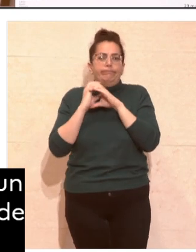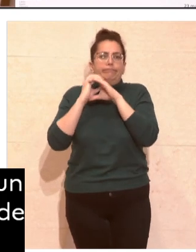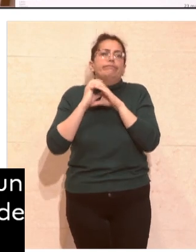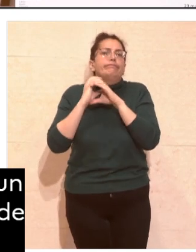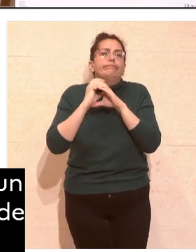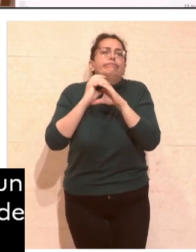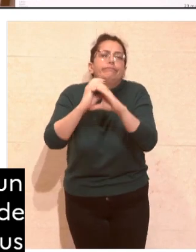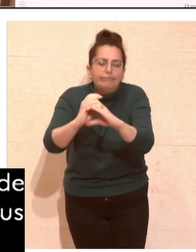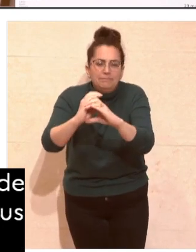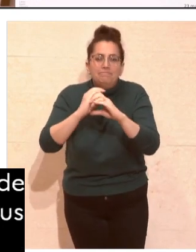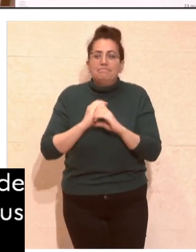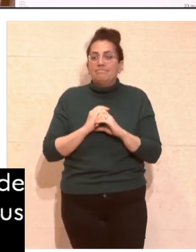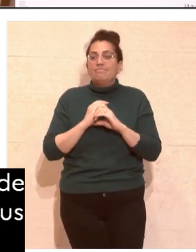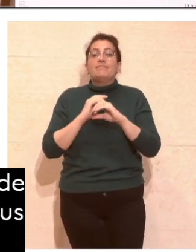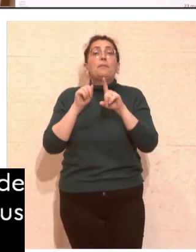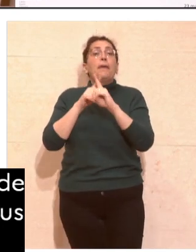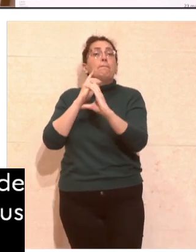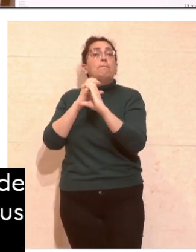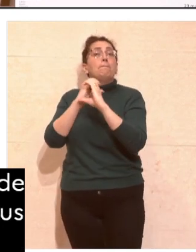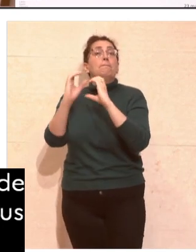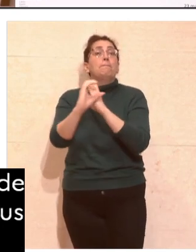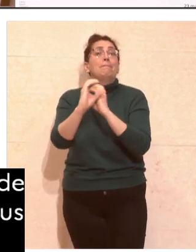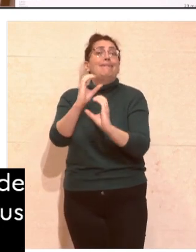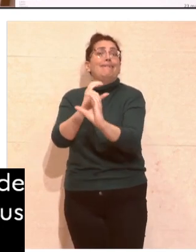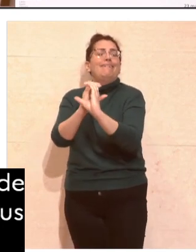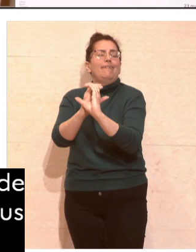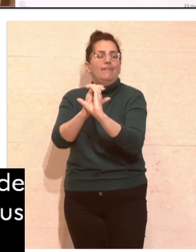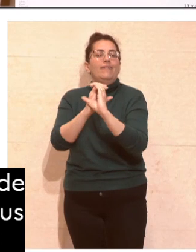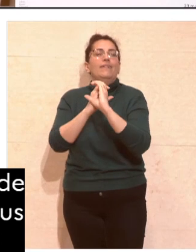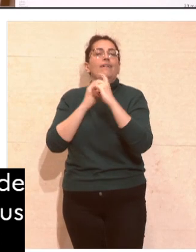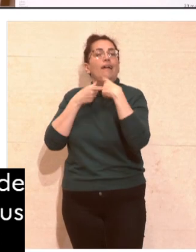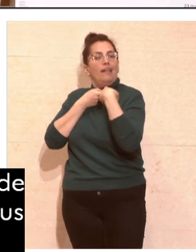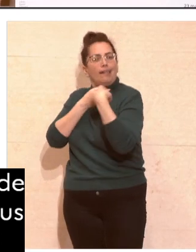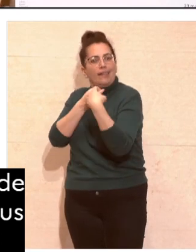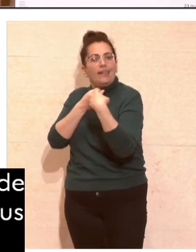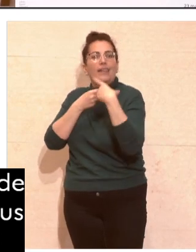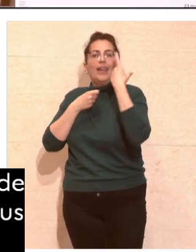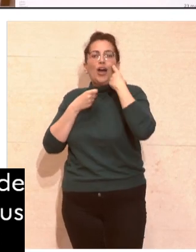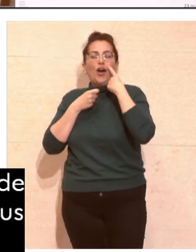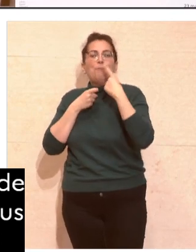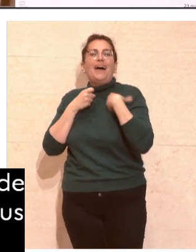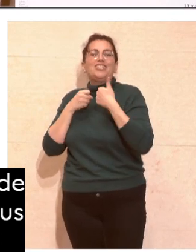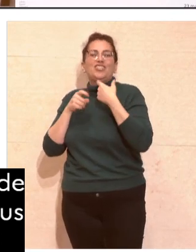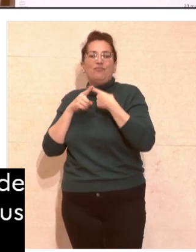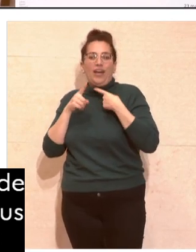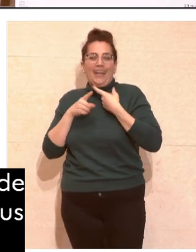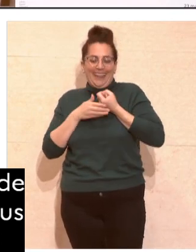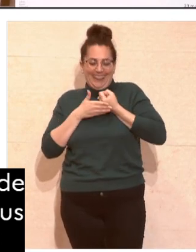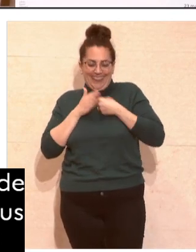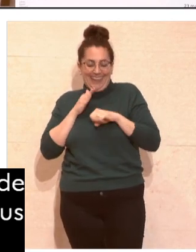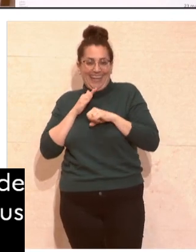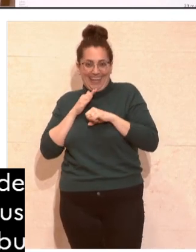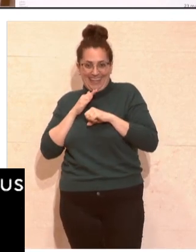en plus, le wagon du train est de plus en plus grand, de plus en plus long. Au début de la vie, il y a à peu